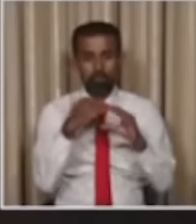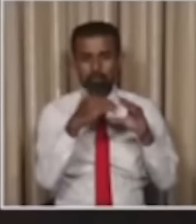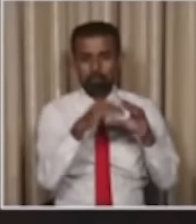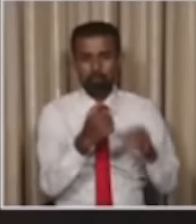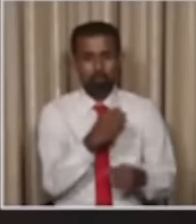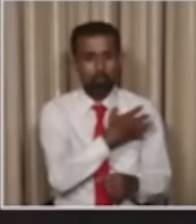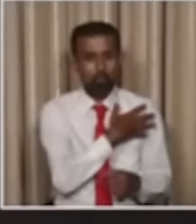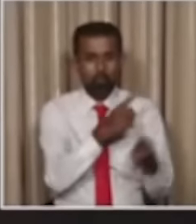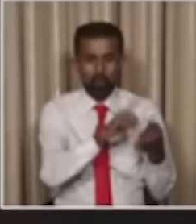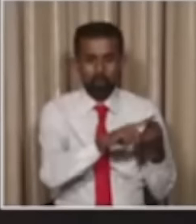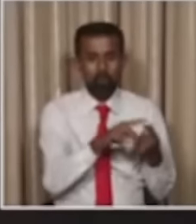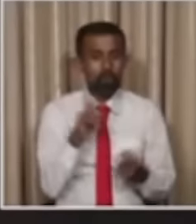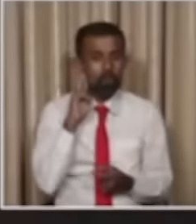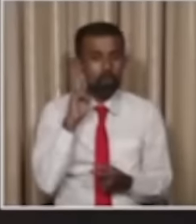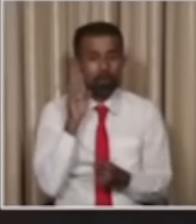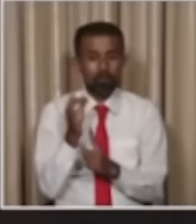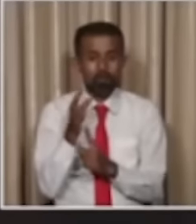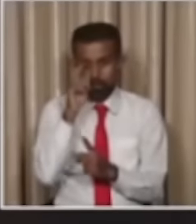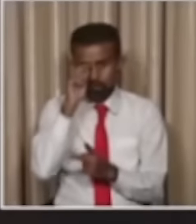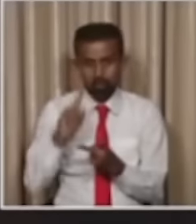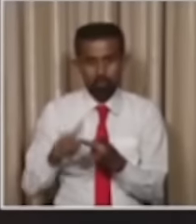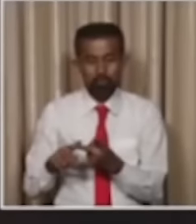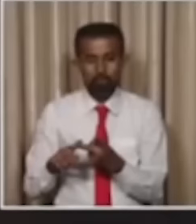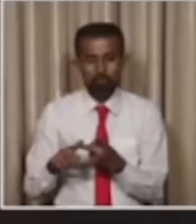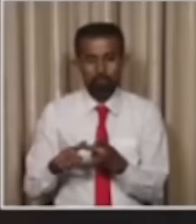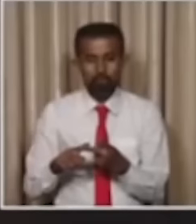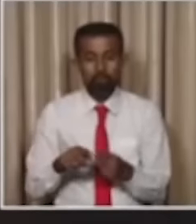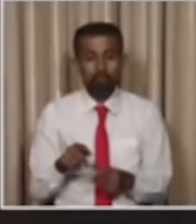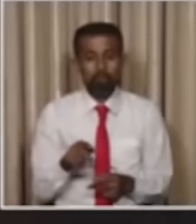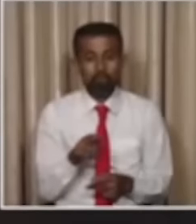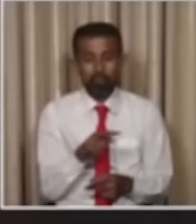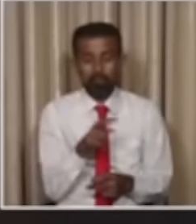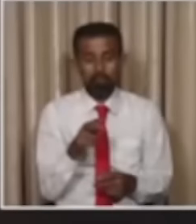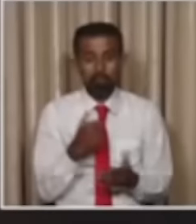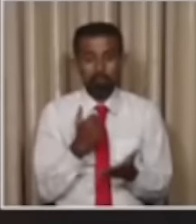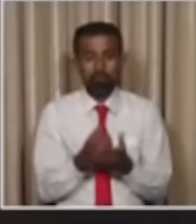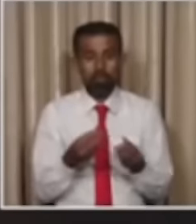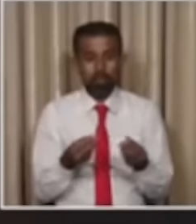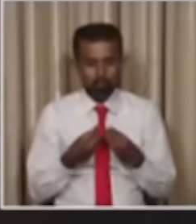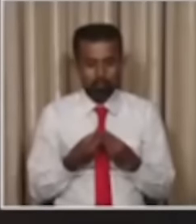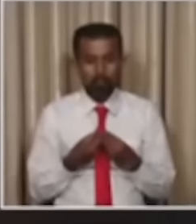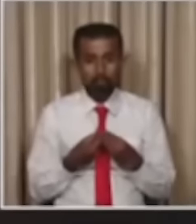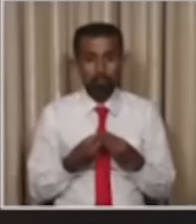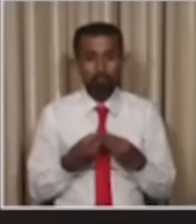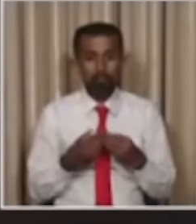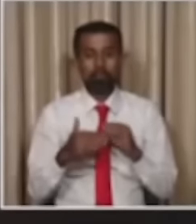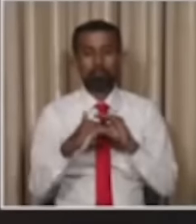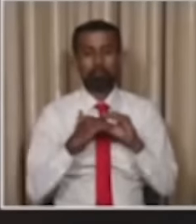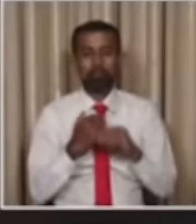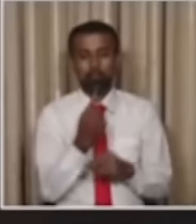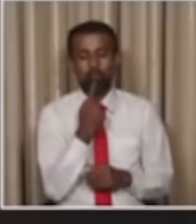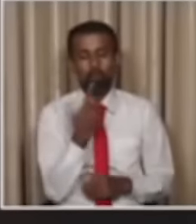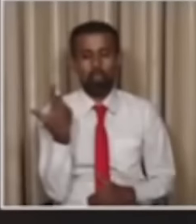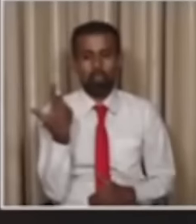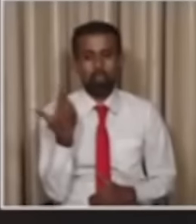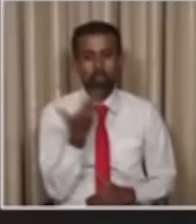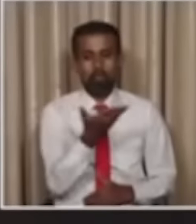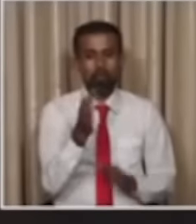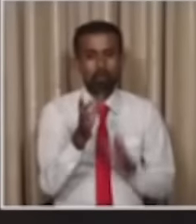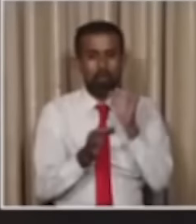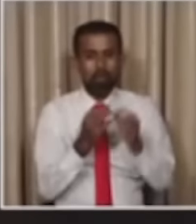රාජපක්ෂට සහ රනිල් වික්‍රමසිංහ ජනාධිපතිවරුන්ට අඩුම තරම් මේක ලිපිය ලැබුණා කියලාවත් රිප්ලයි එකක්වත් නැහැ කියලා. දැන් ඔබතුමයි කතාවෙන්